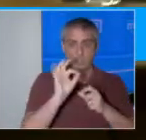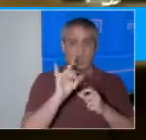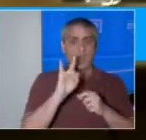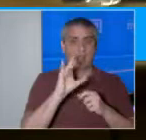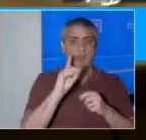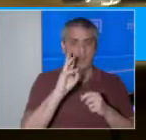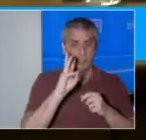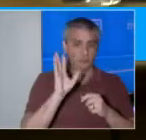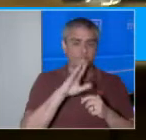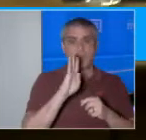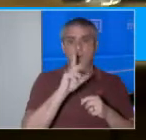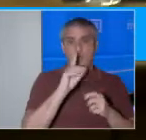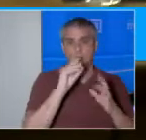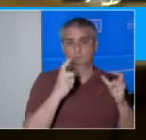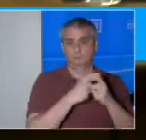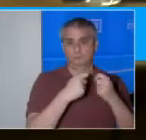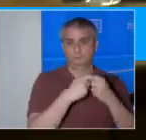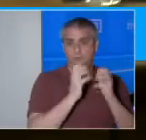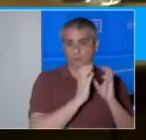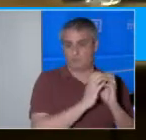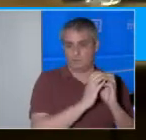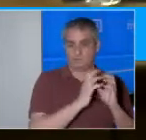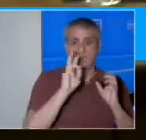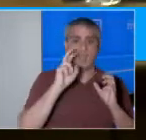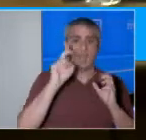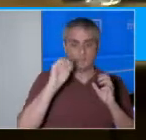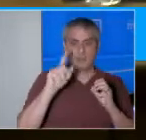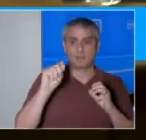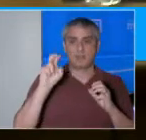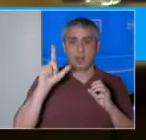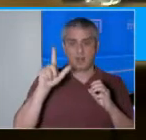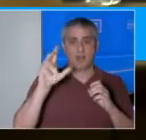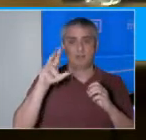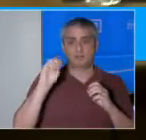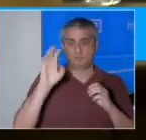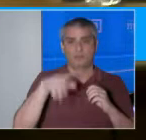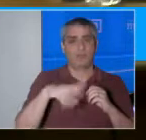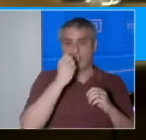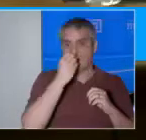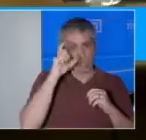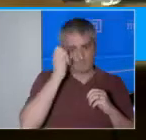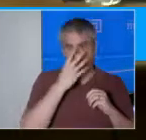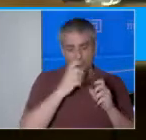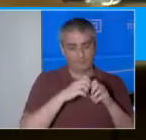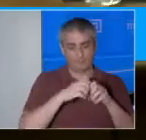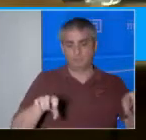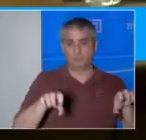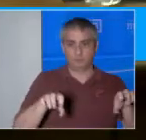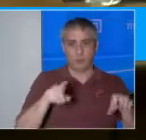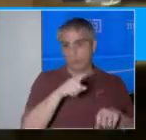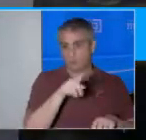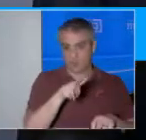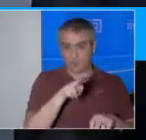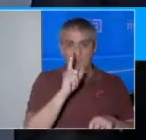חדש ובלד נשארים כרשימה משותפת, רם וטל, רם של מנסור אבאס וטל של אחמד טיבי, מתפצלות